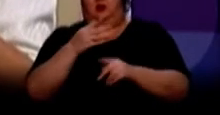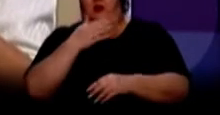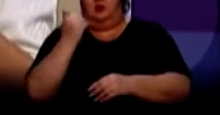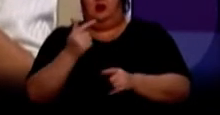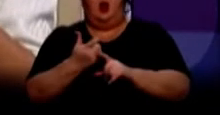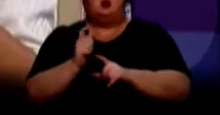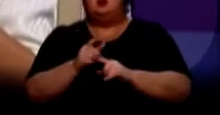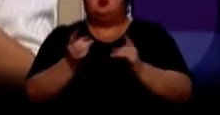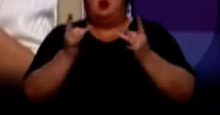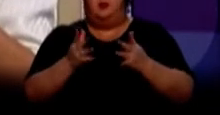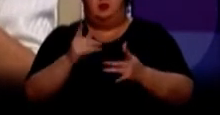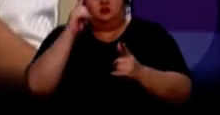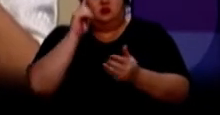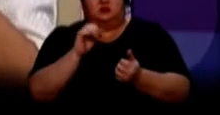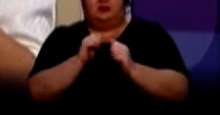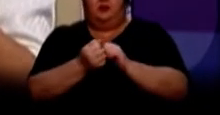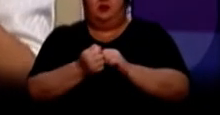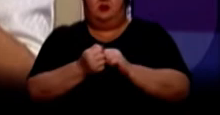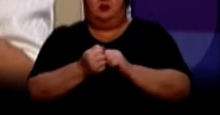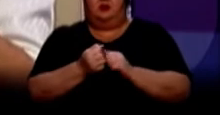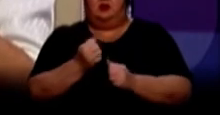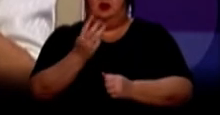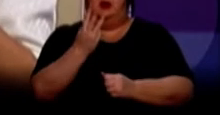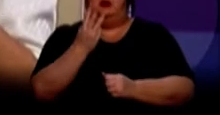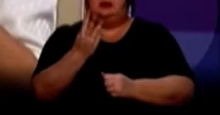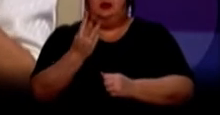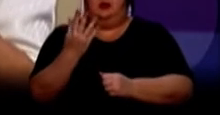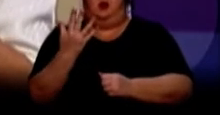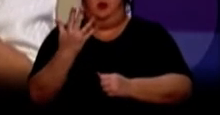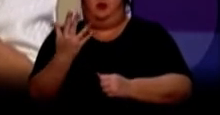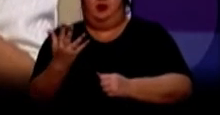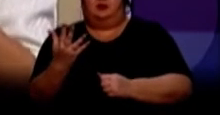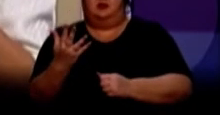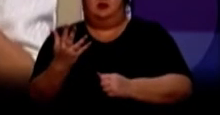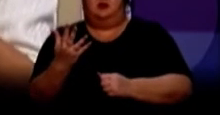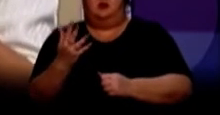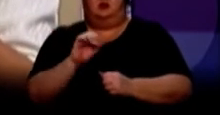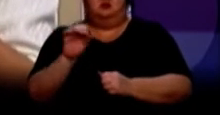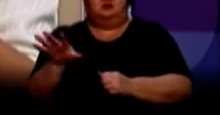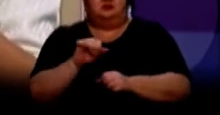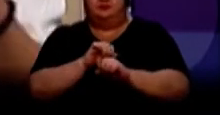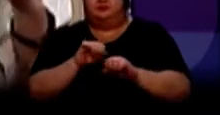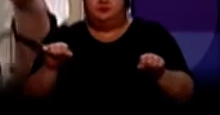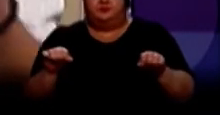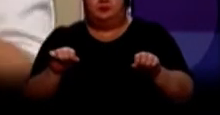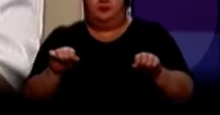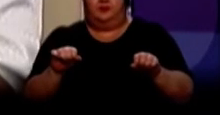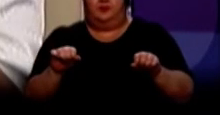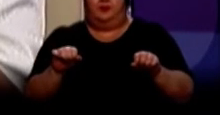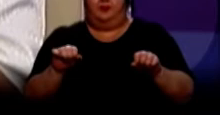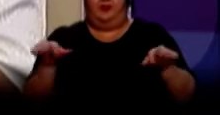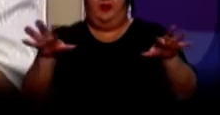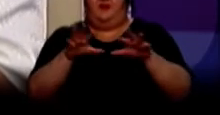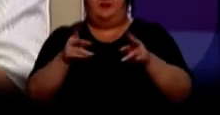просто запам'ятати, що трійку і п'ятірку ми не сортуємо, і всі інші ми